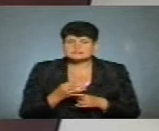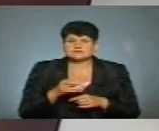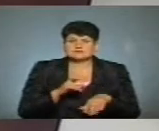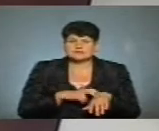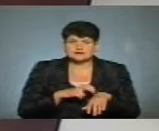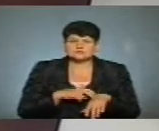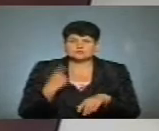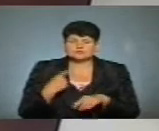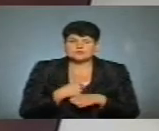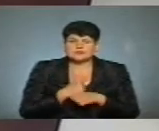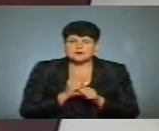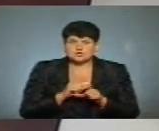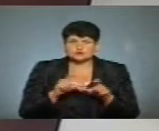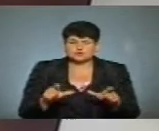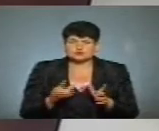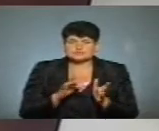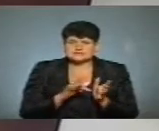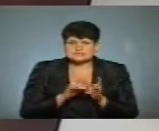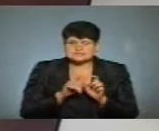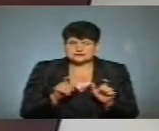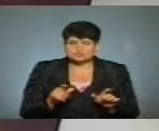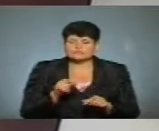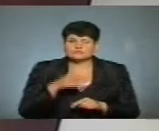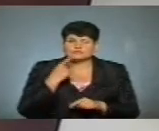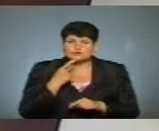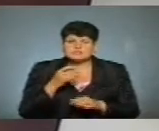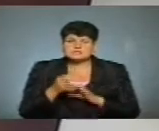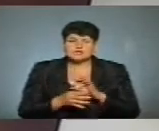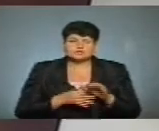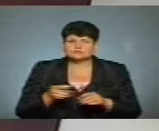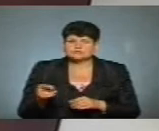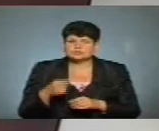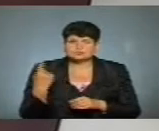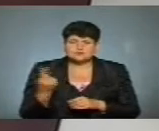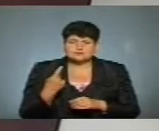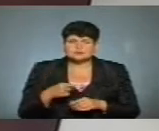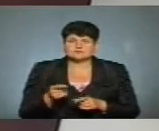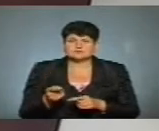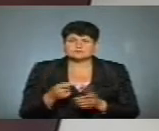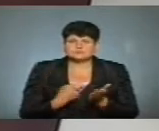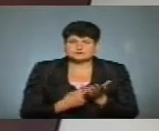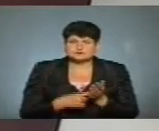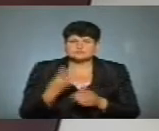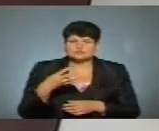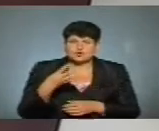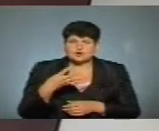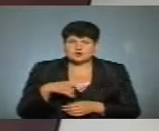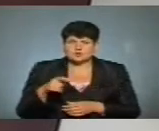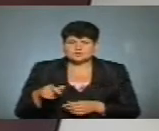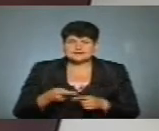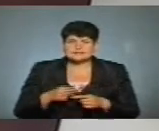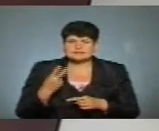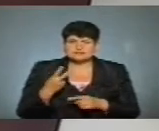обласного лабораторного центру Володимир Паничев. За його словами, за добу на Тернопільщині коронавірус підтвердили у 40 людей. Це